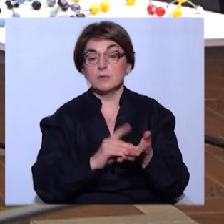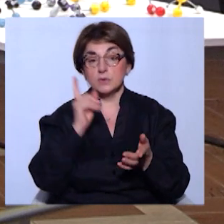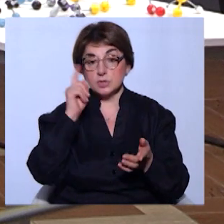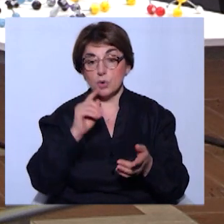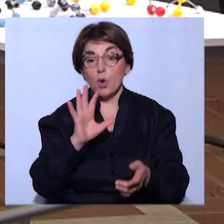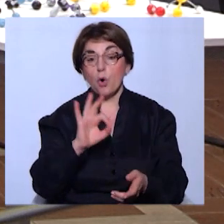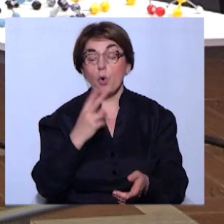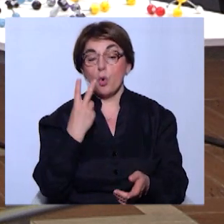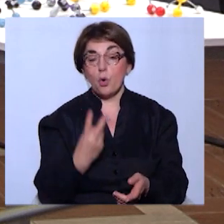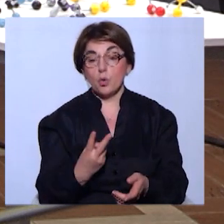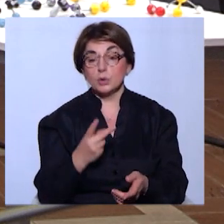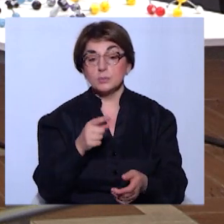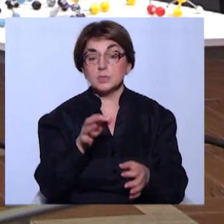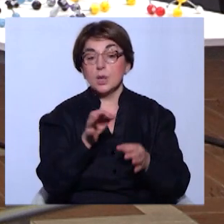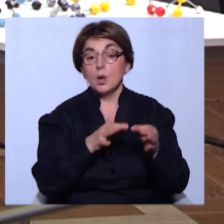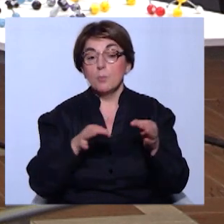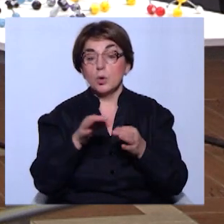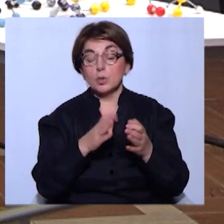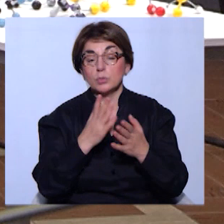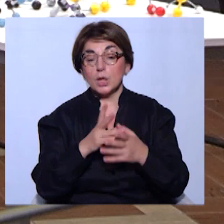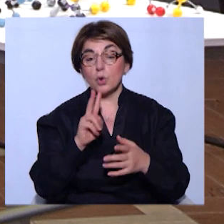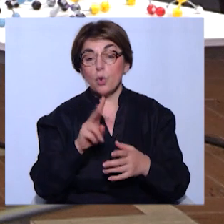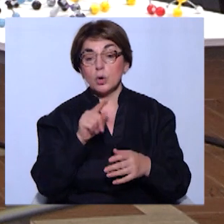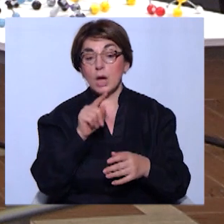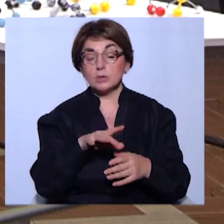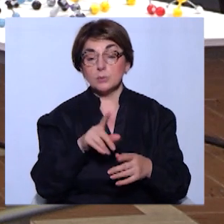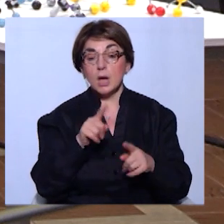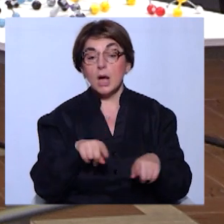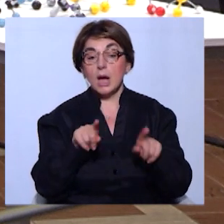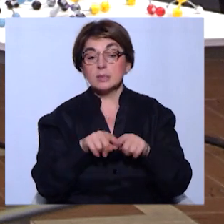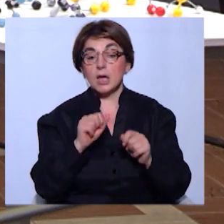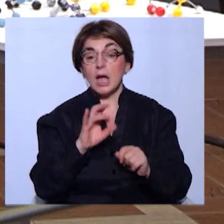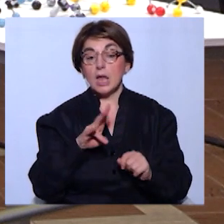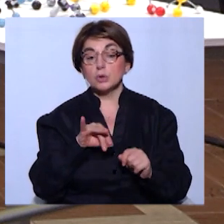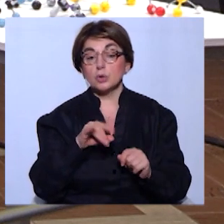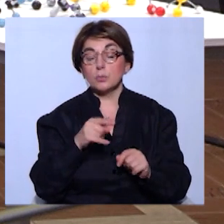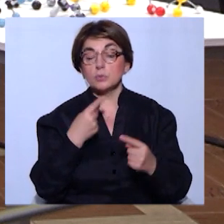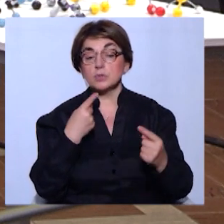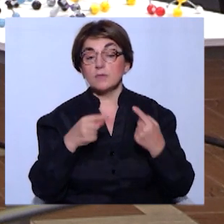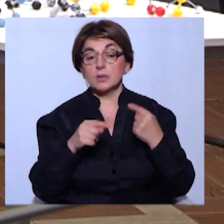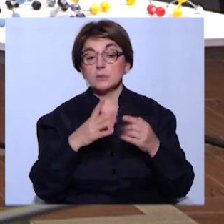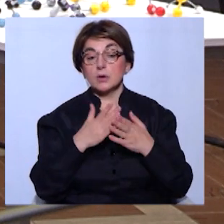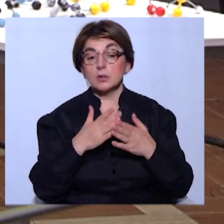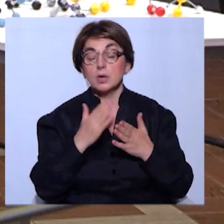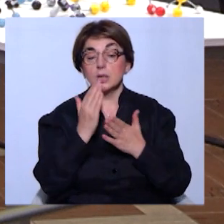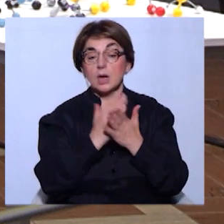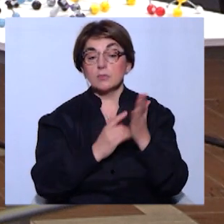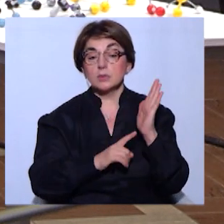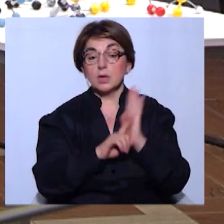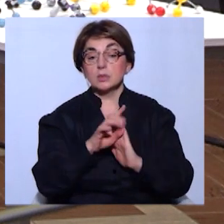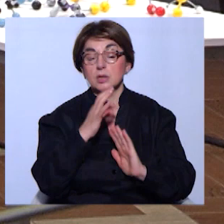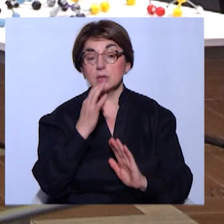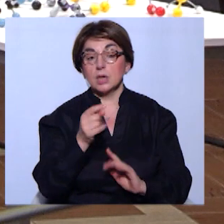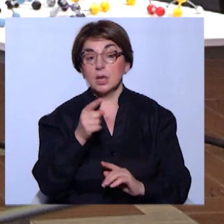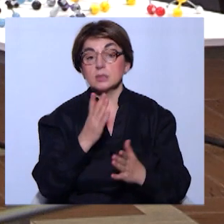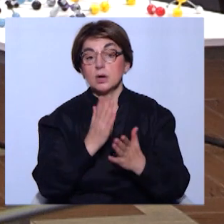ფორმულა, ვიცით, რომ არის O2, მისი მოლეკულა ორატომიანია. ასევე არსებობს ალოტროპიული სახესხვაობა ჟანგბადის, რომელიც